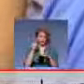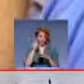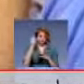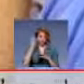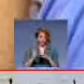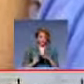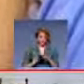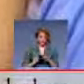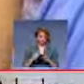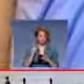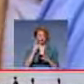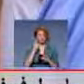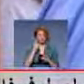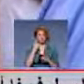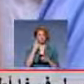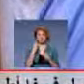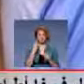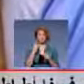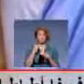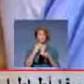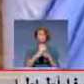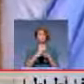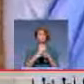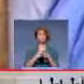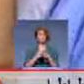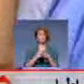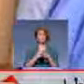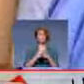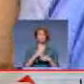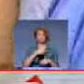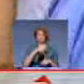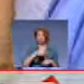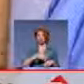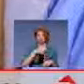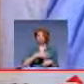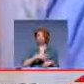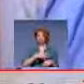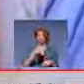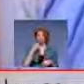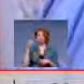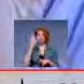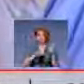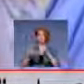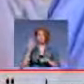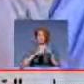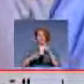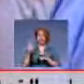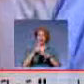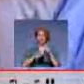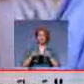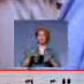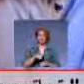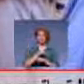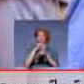ما نسيبش الناس برضك في تيه وما يعرفوش يعملوا ايه ويلجأوا طبعا للدجالين والناس النصابين يعني، فبنضطر